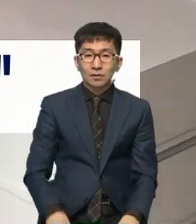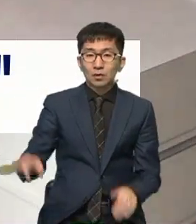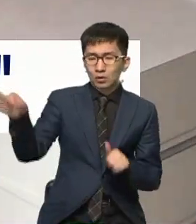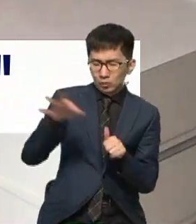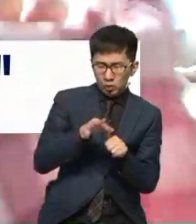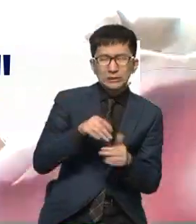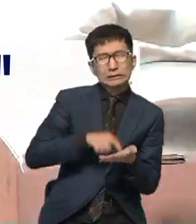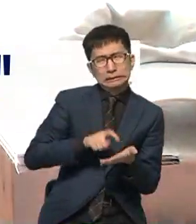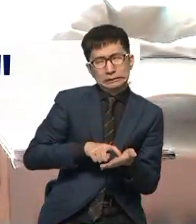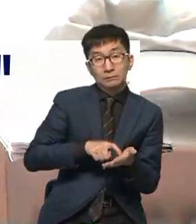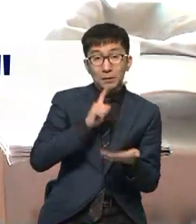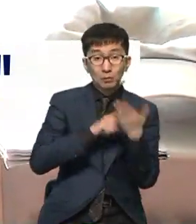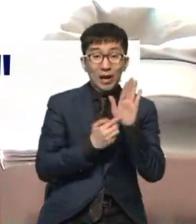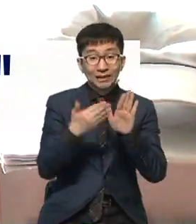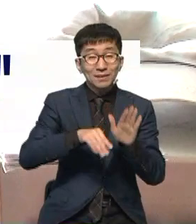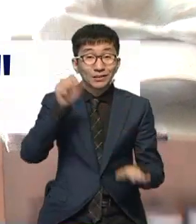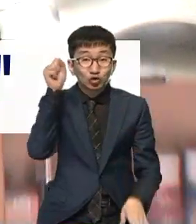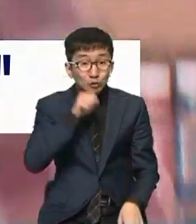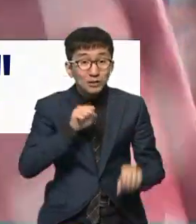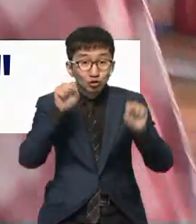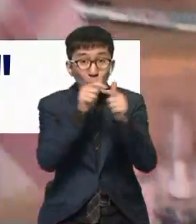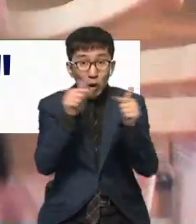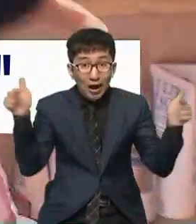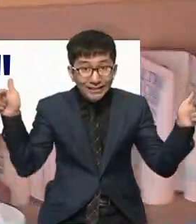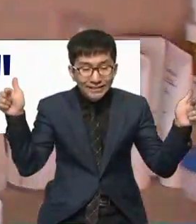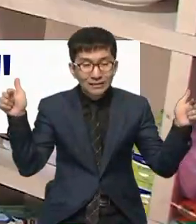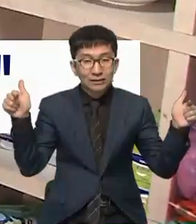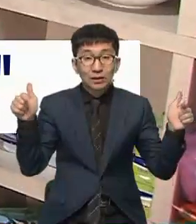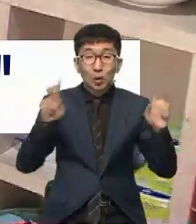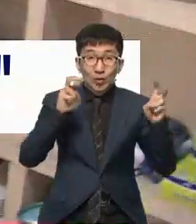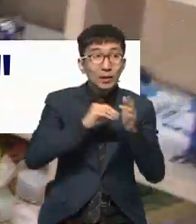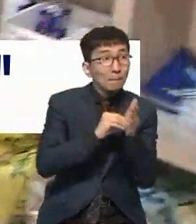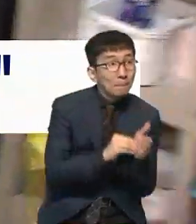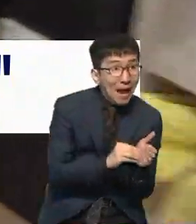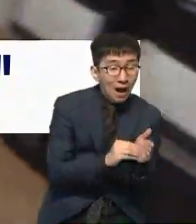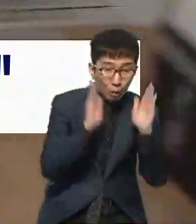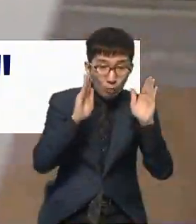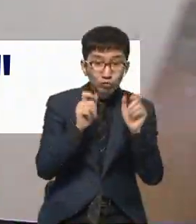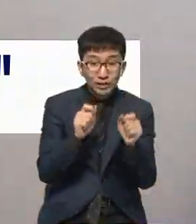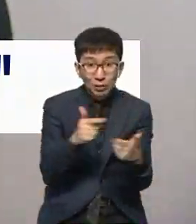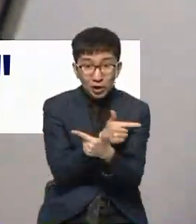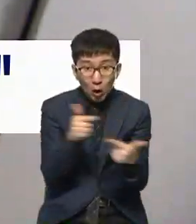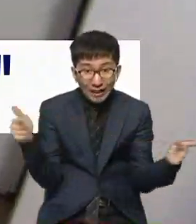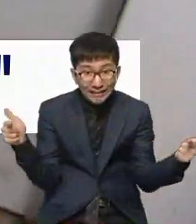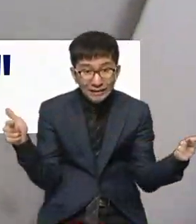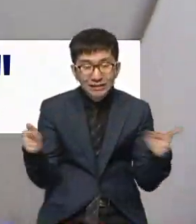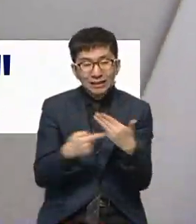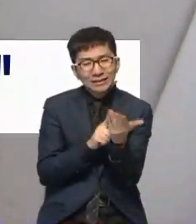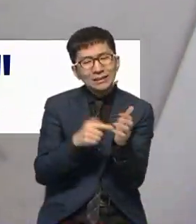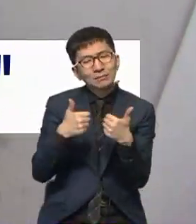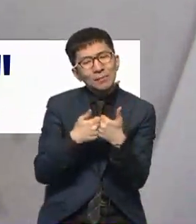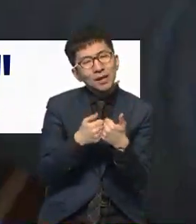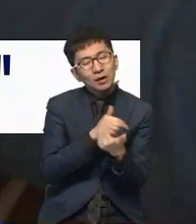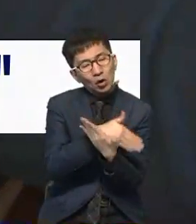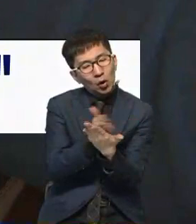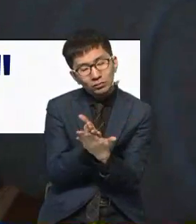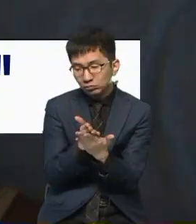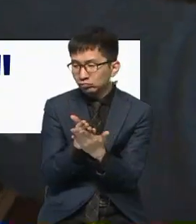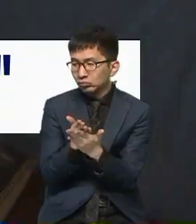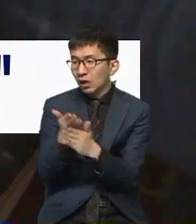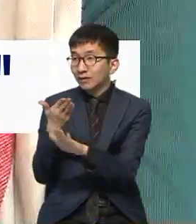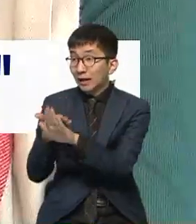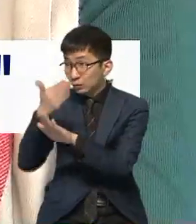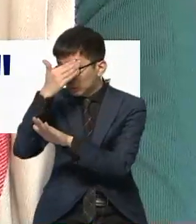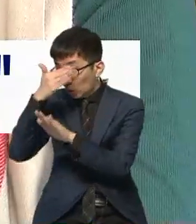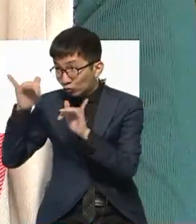첫선으로 꼽았지만 취미, 운동 같은 활동, 일자리와 공부 기회, 심리 상담 등 바라는 바는 또래랑 다르지